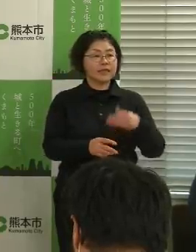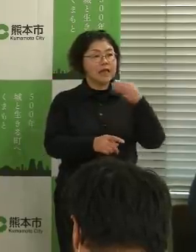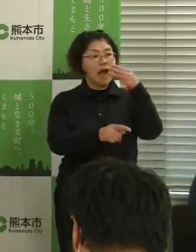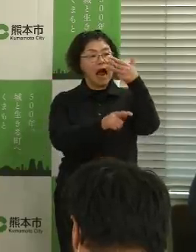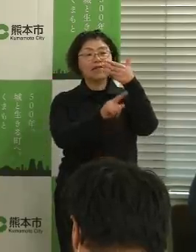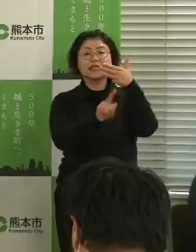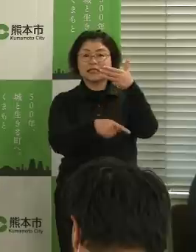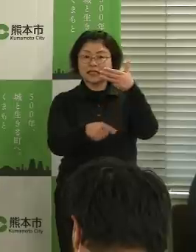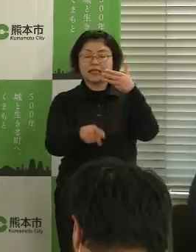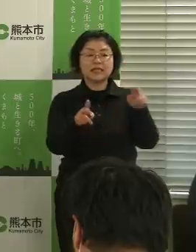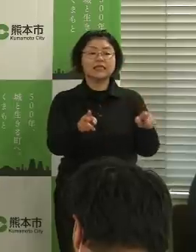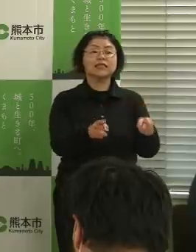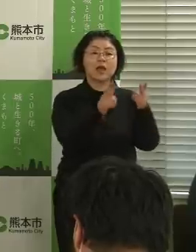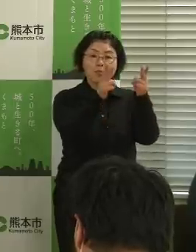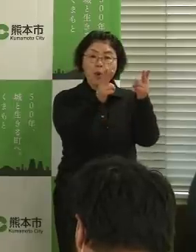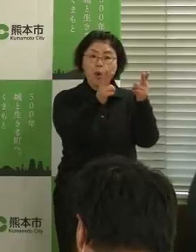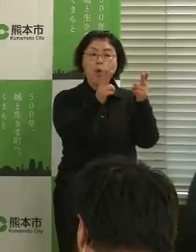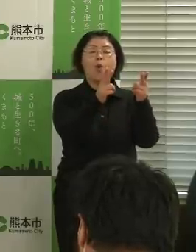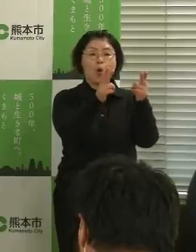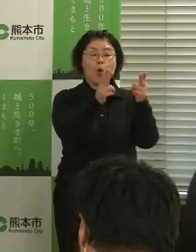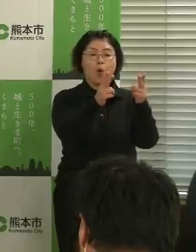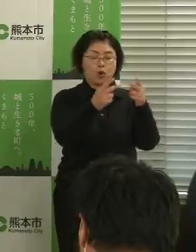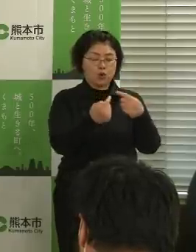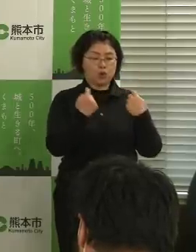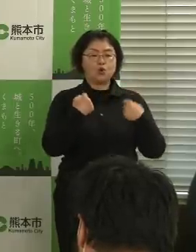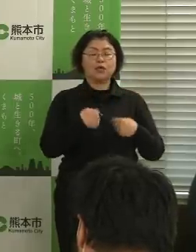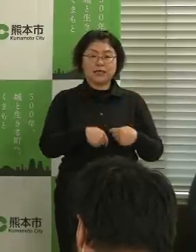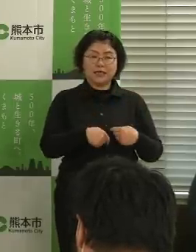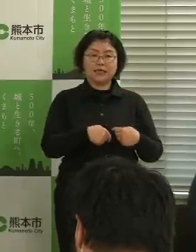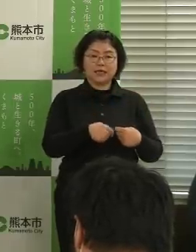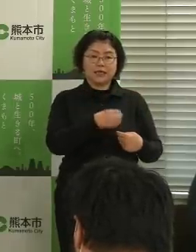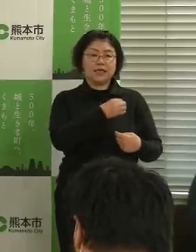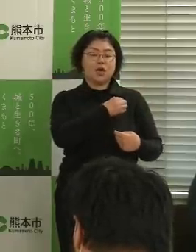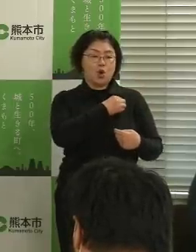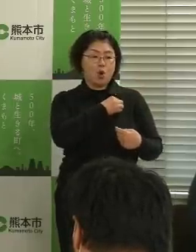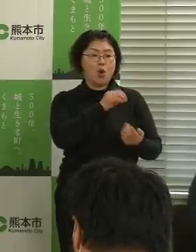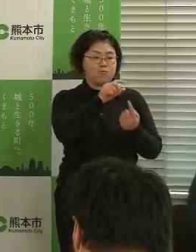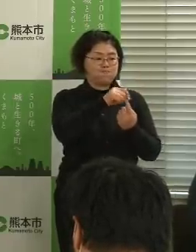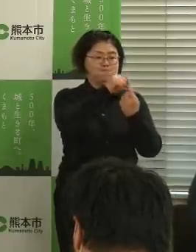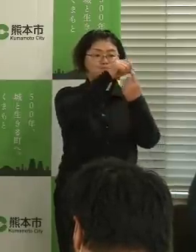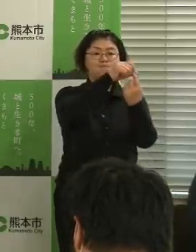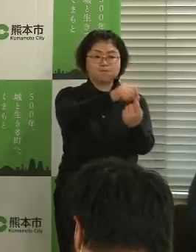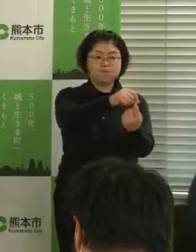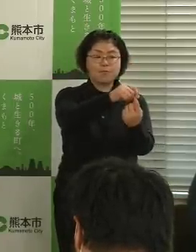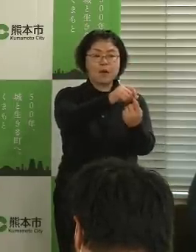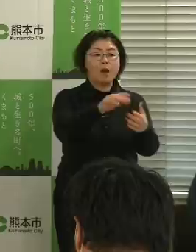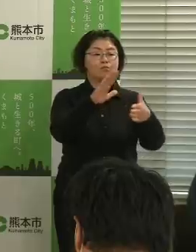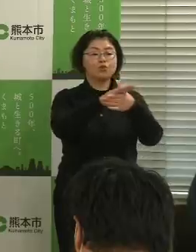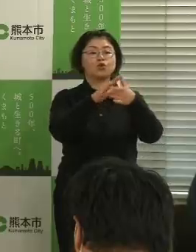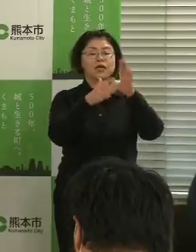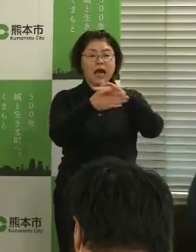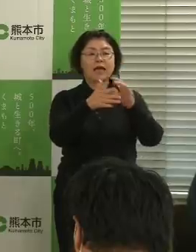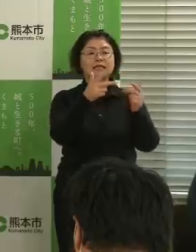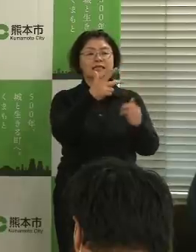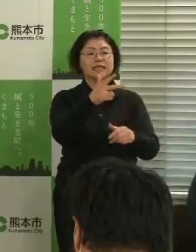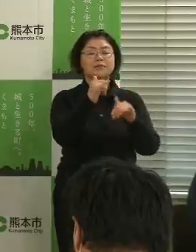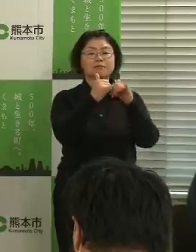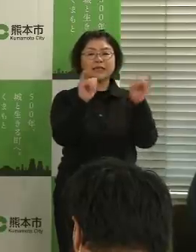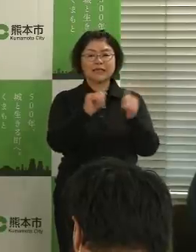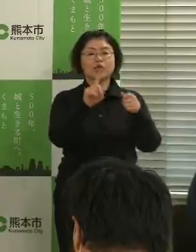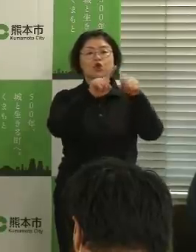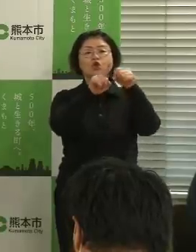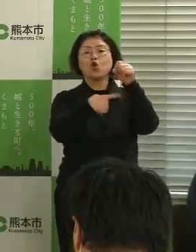度の正規職員を配置をします。で担当局は文化市民局内に置く予定でございま